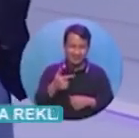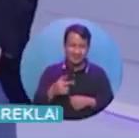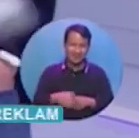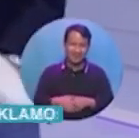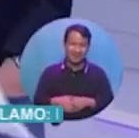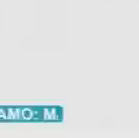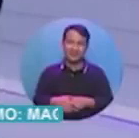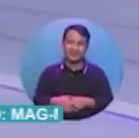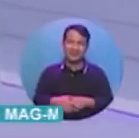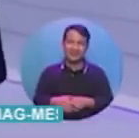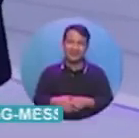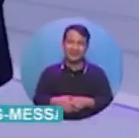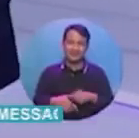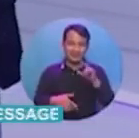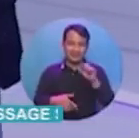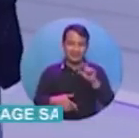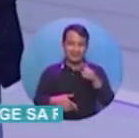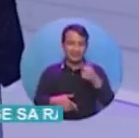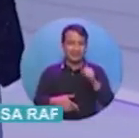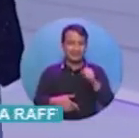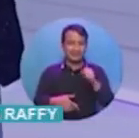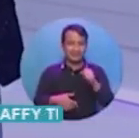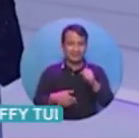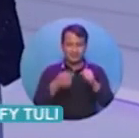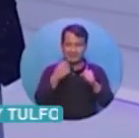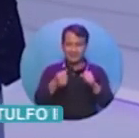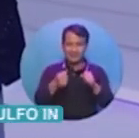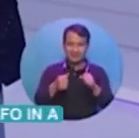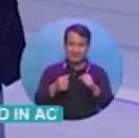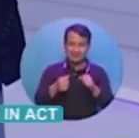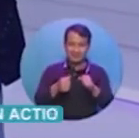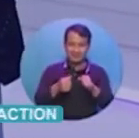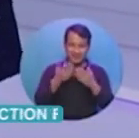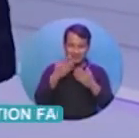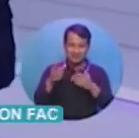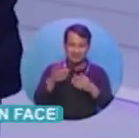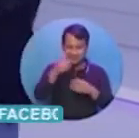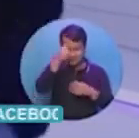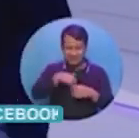Pasensya na, pakisabi. Uling roaster sa so sobrang sarap.